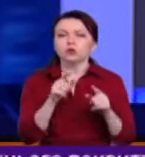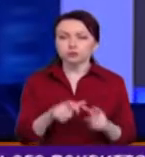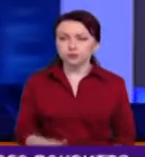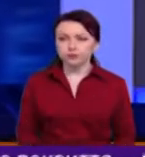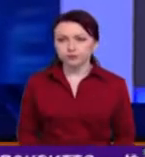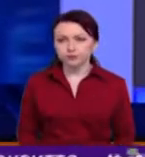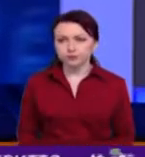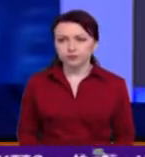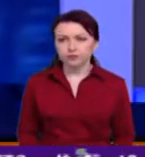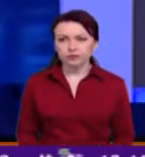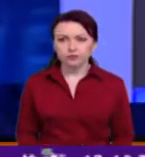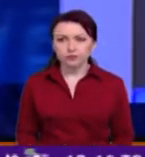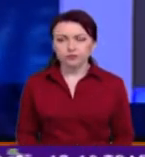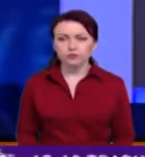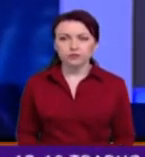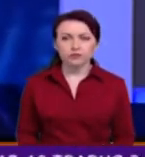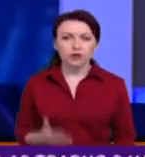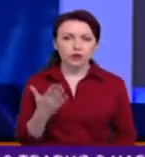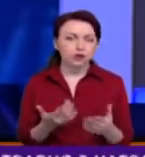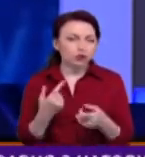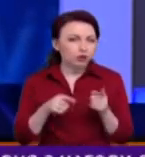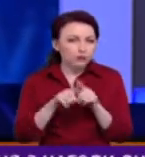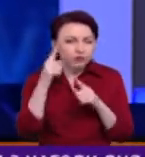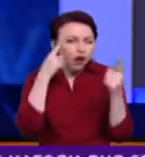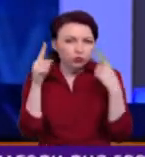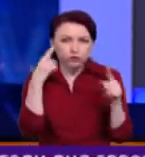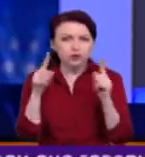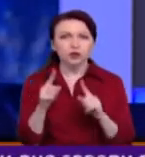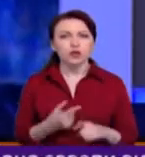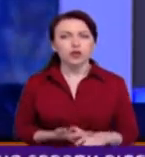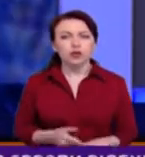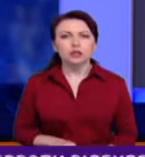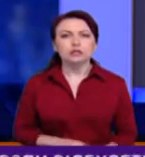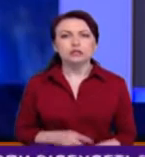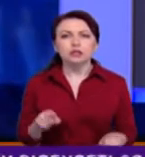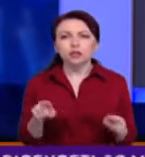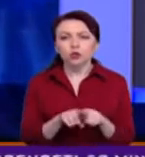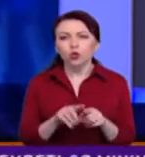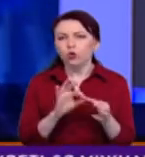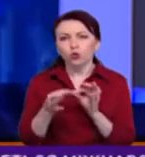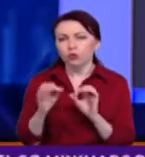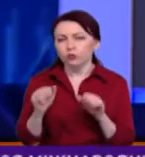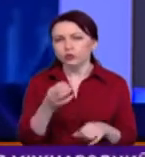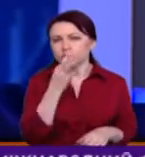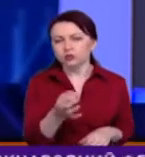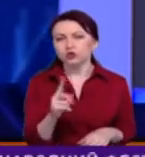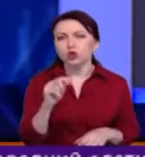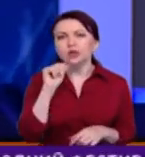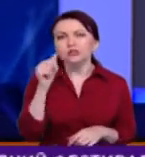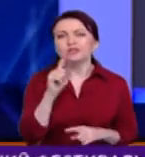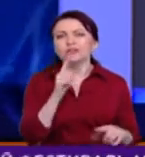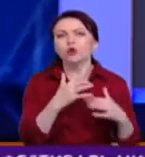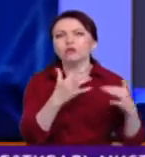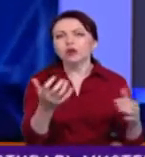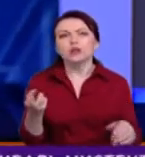вже настільки конспірологічно вигадувати, то за такою логікою можна сказати, що завтра Верховна Рада